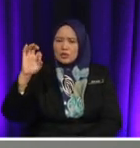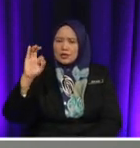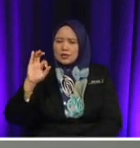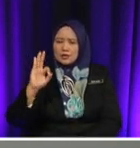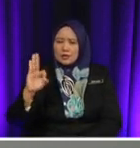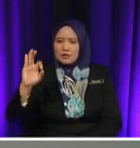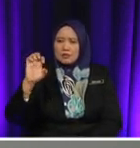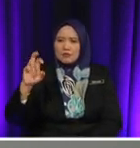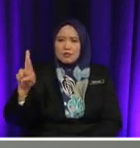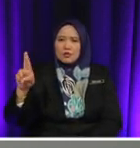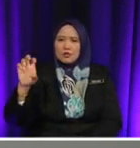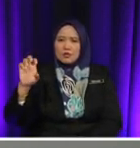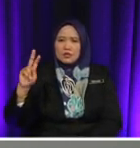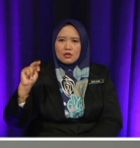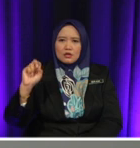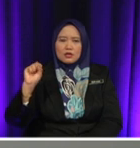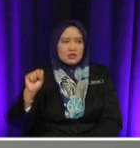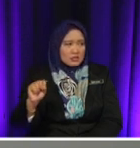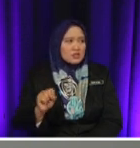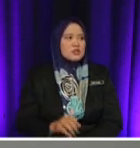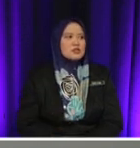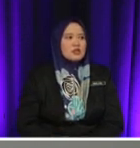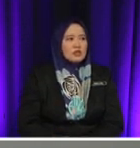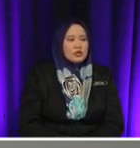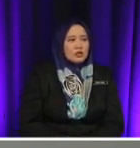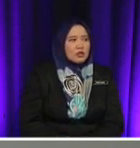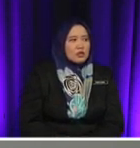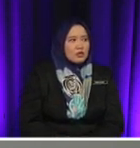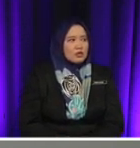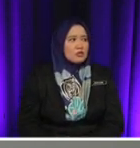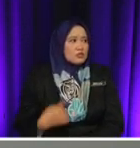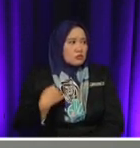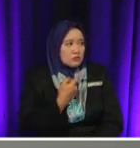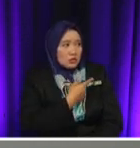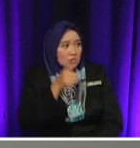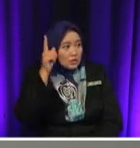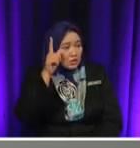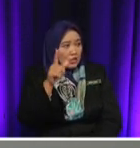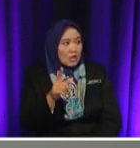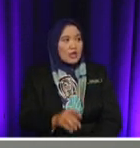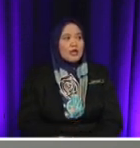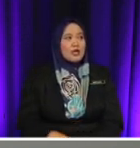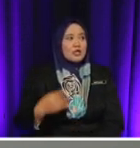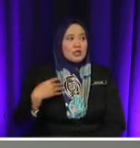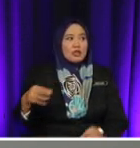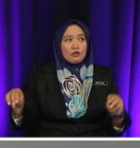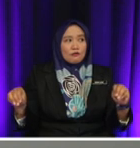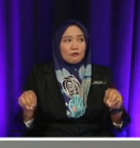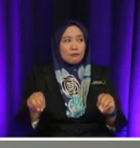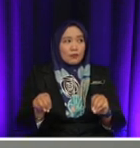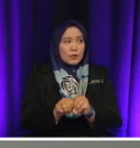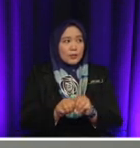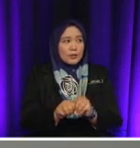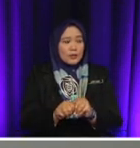rajah pemerhatian tadi yang sama sahaja kita berikan balik dimanipulasi dimalarkan oke bergerak